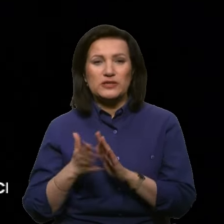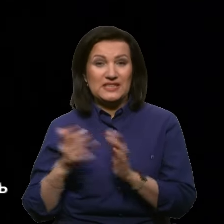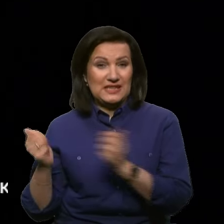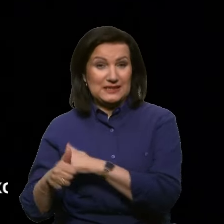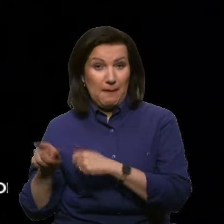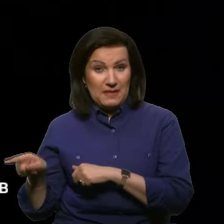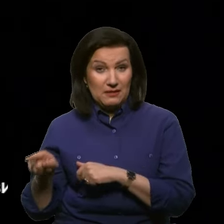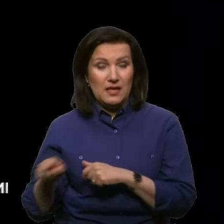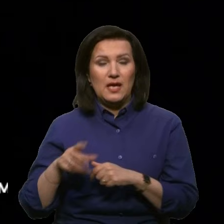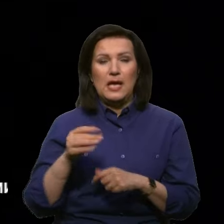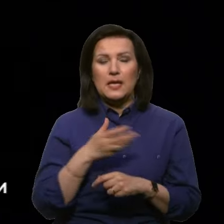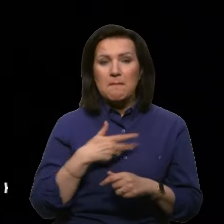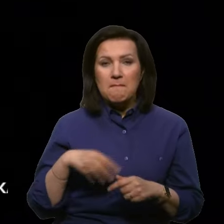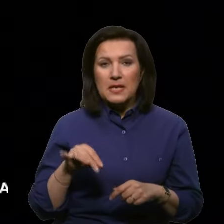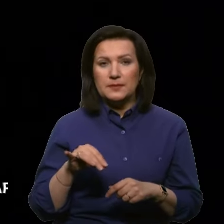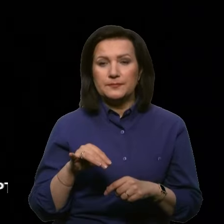позиціях, і ми